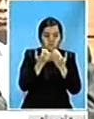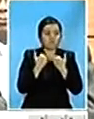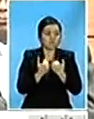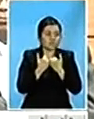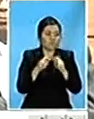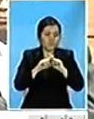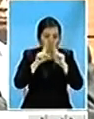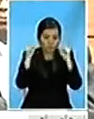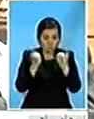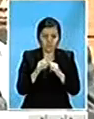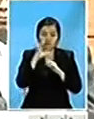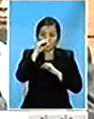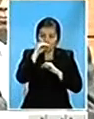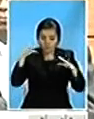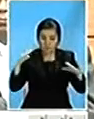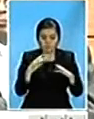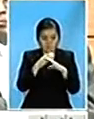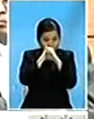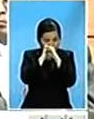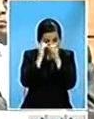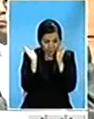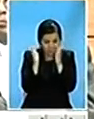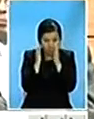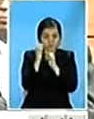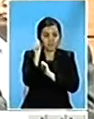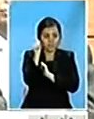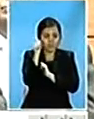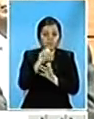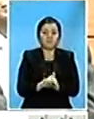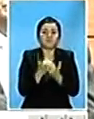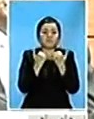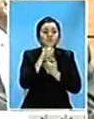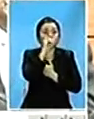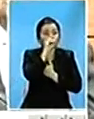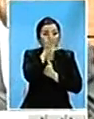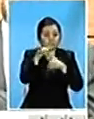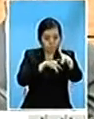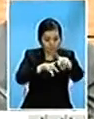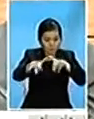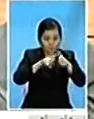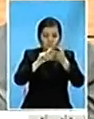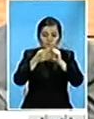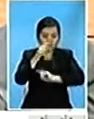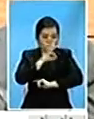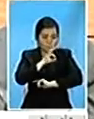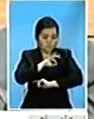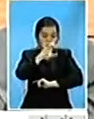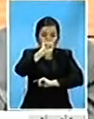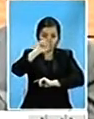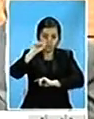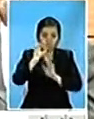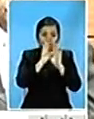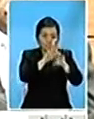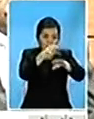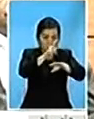ผมจะพูดให้กระชับมากยิ่งขึ้นนะครับผมกำลังจะบอกกับพี่น้องประชาชนกับเพื่อนสมาชิกในสภาผ่านท่านประธานนะครับ